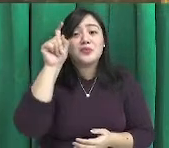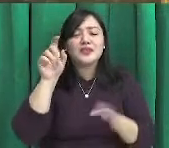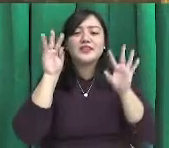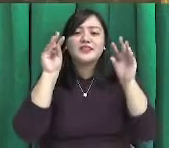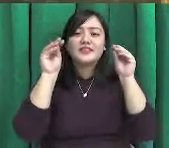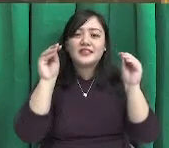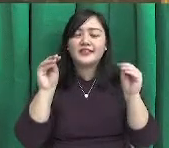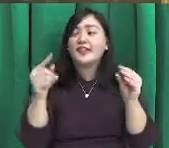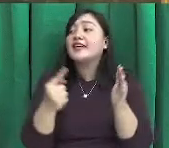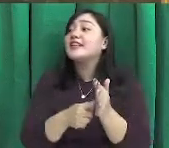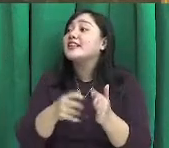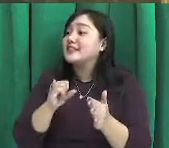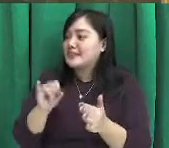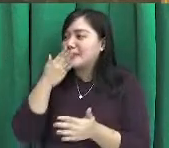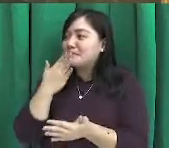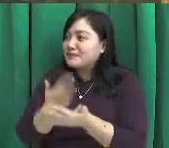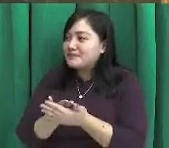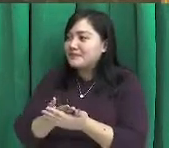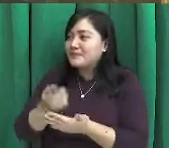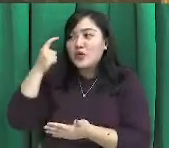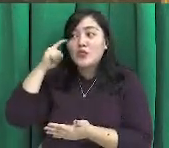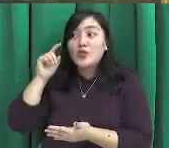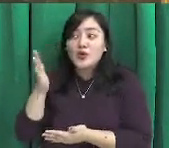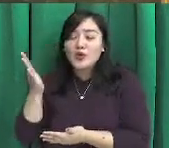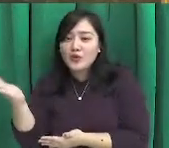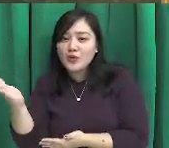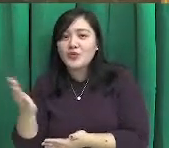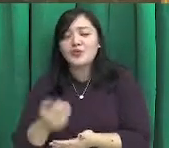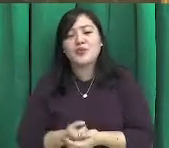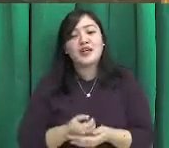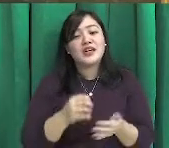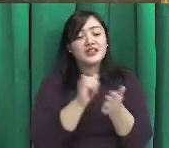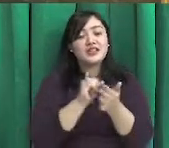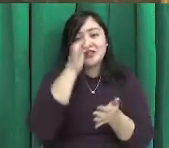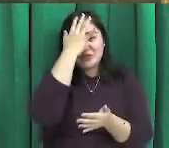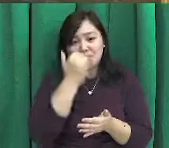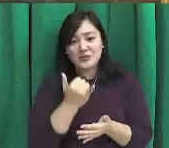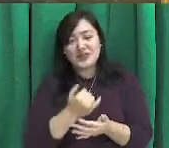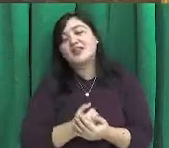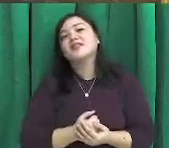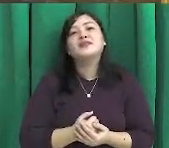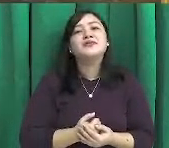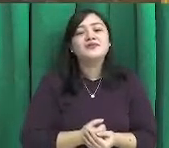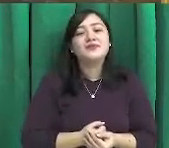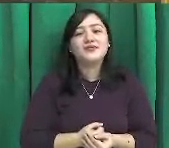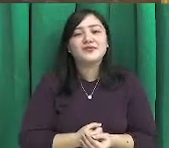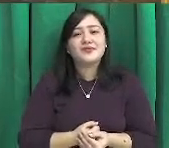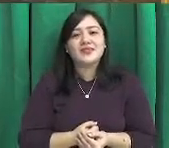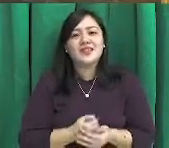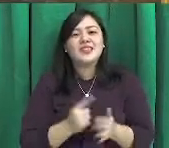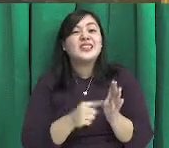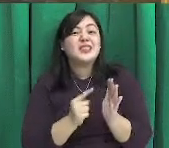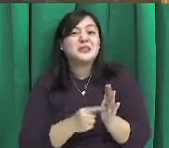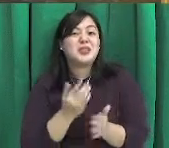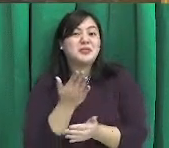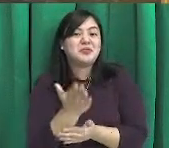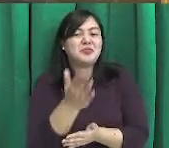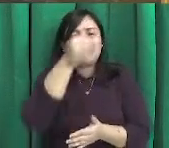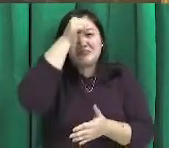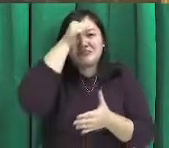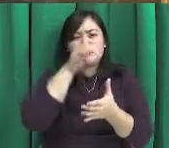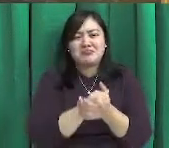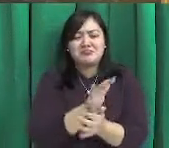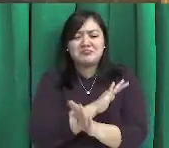iyo. You see? Thanks, sir. See, kaya pag nagtanong kasi ayaw nyo magtatanong ang misis nyo sa inyo, alam mo kung bakit? Kasi alam